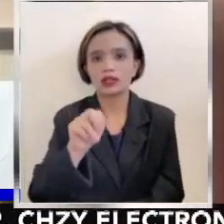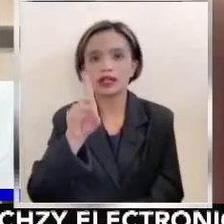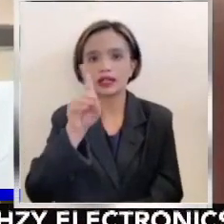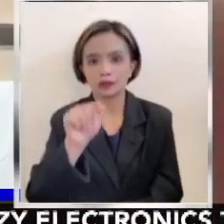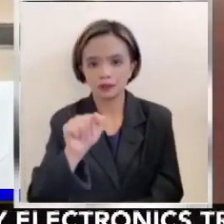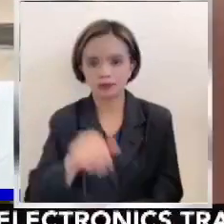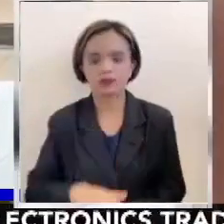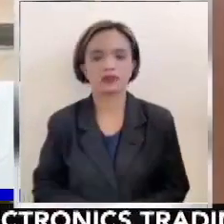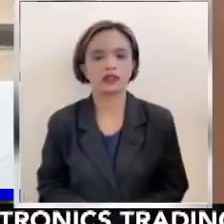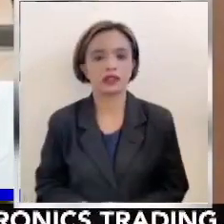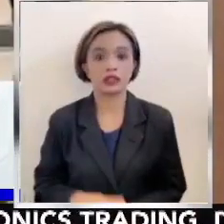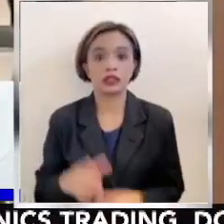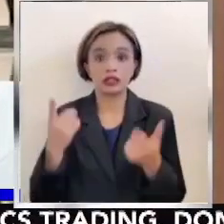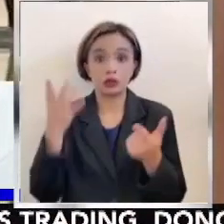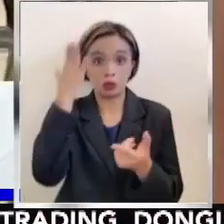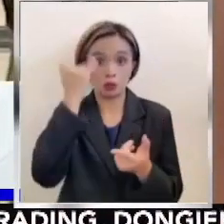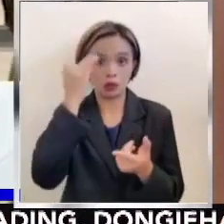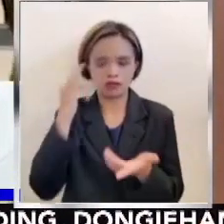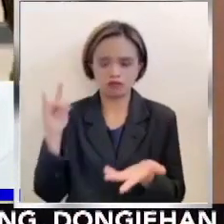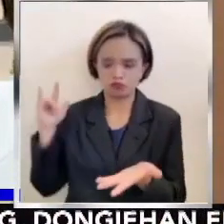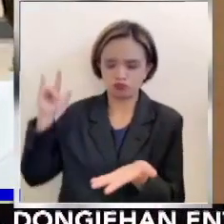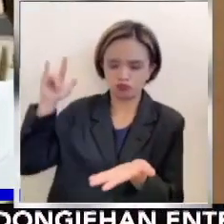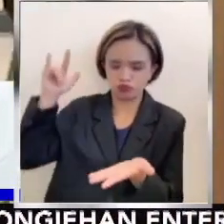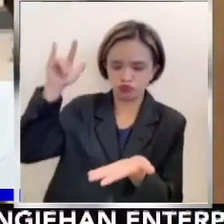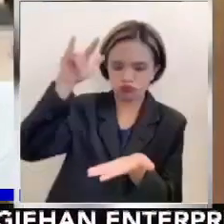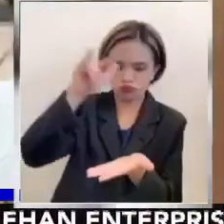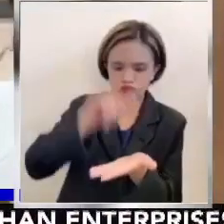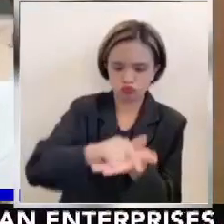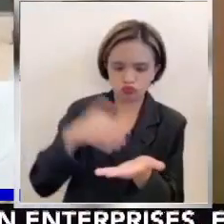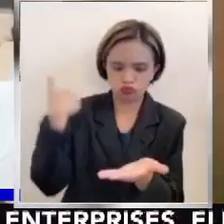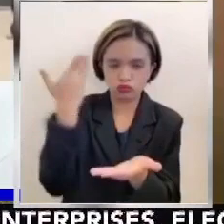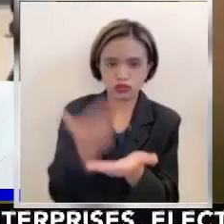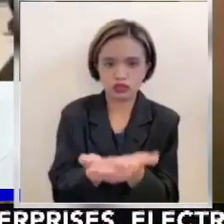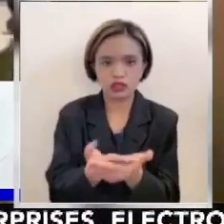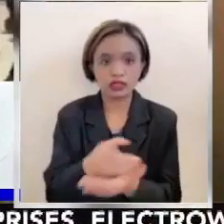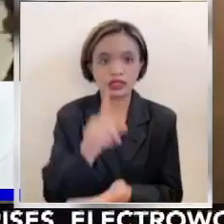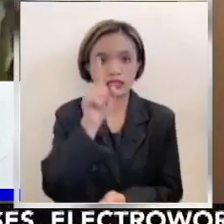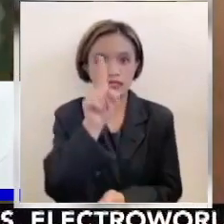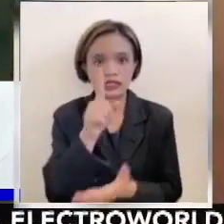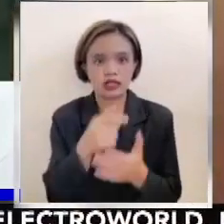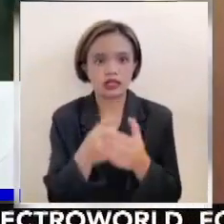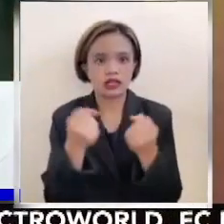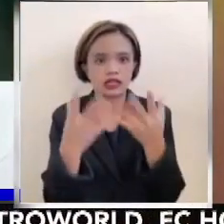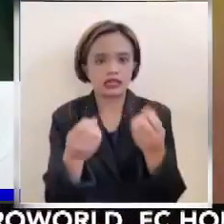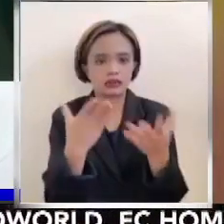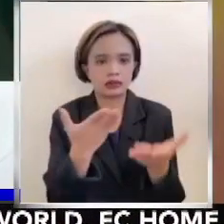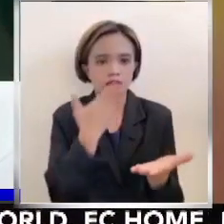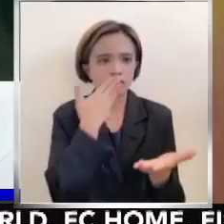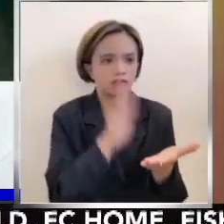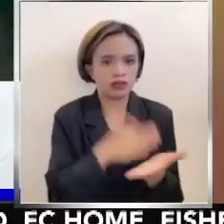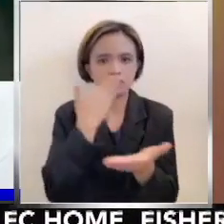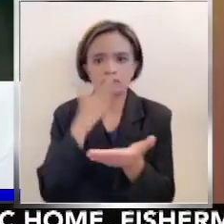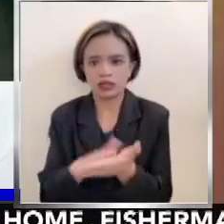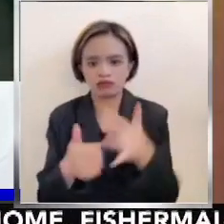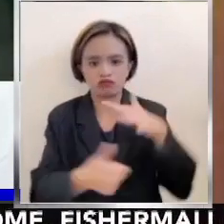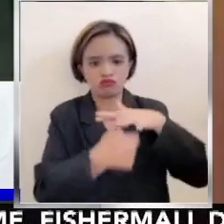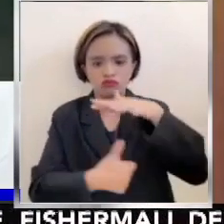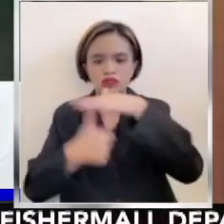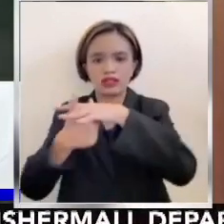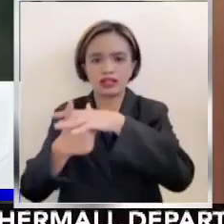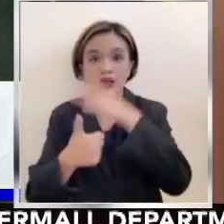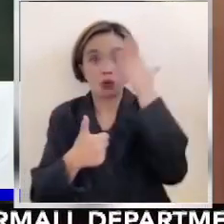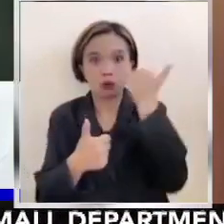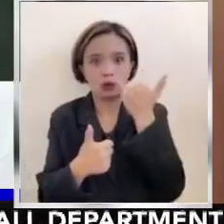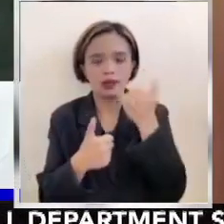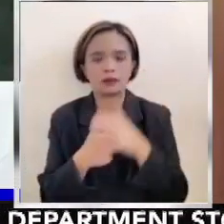Paglapag pa lang daw kasi nila roon, one red flag after another ang nagsulputan. Bukod sa hindi raw maayos ang pagtrato